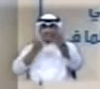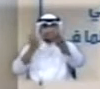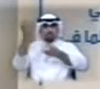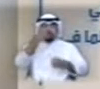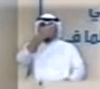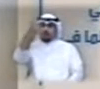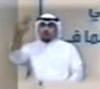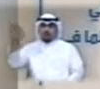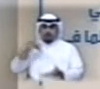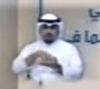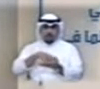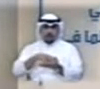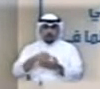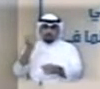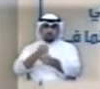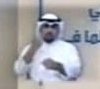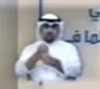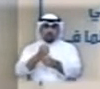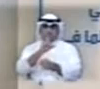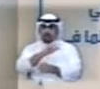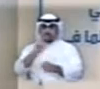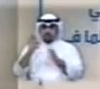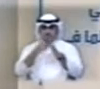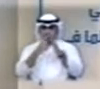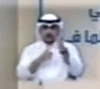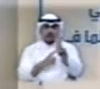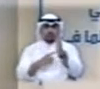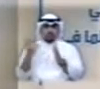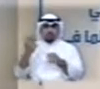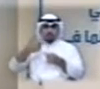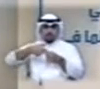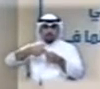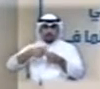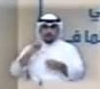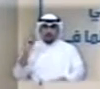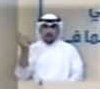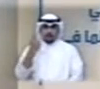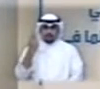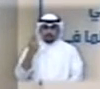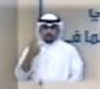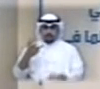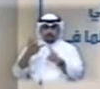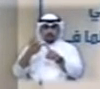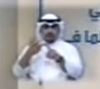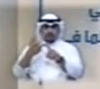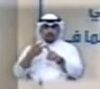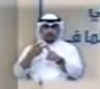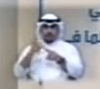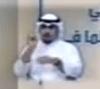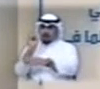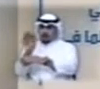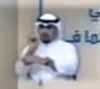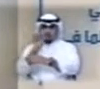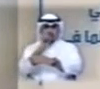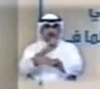الإنتاج والوفاء بالالتزامات المحلية والدولية من المنتجات البترولية. 3. حث جميع الإخوة والأبناء